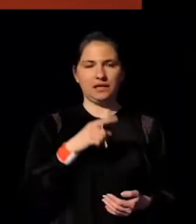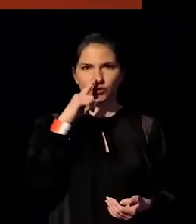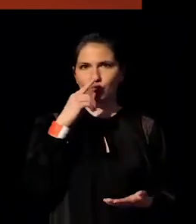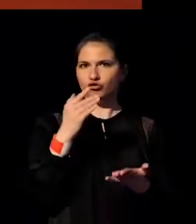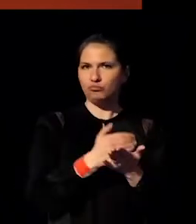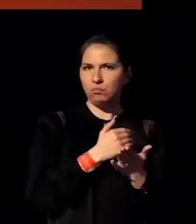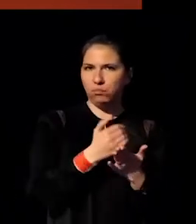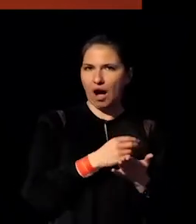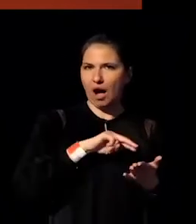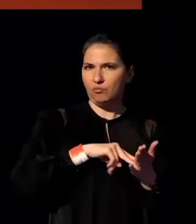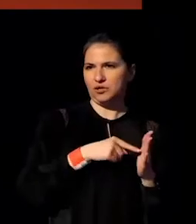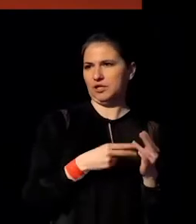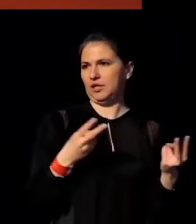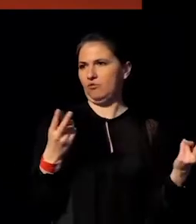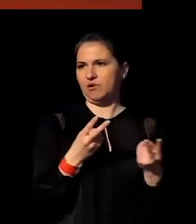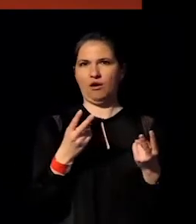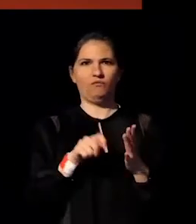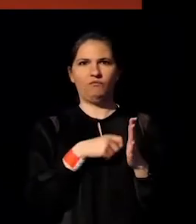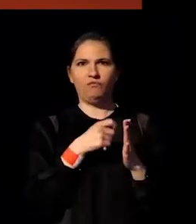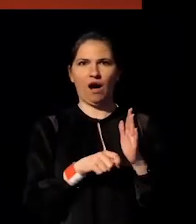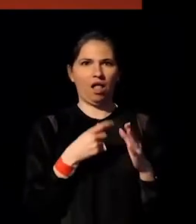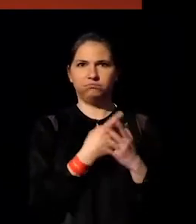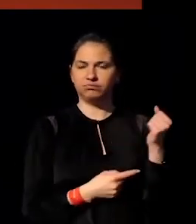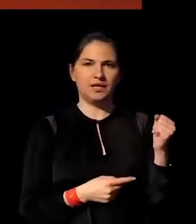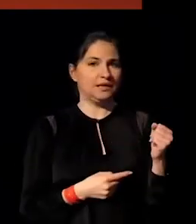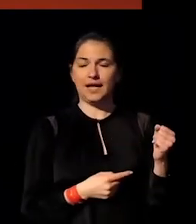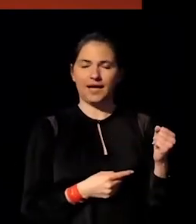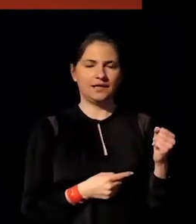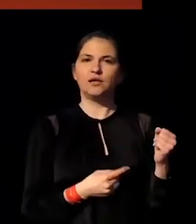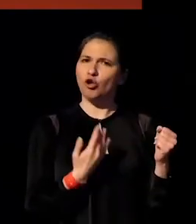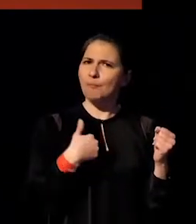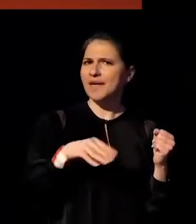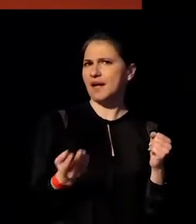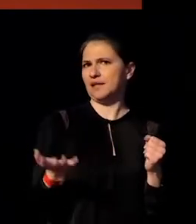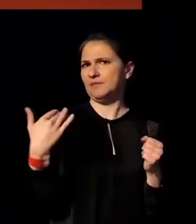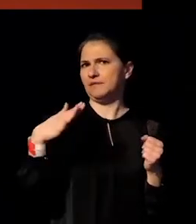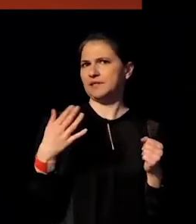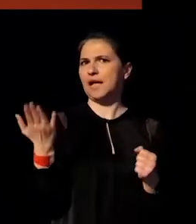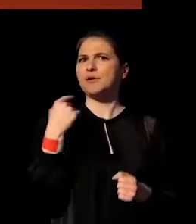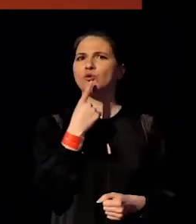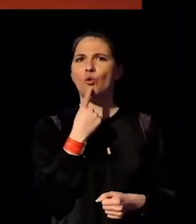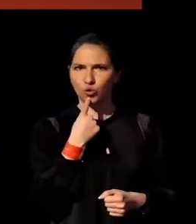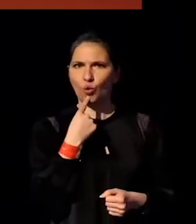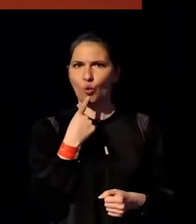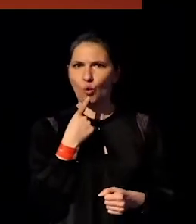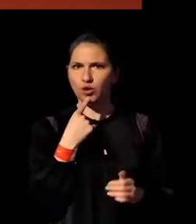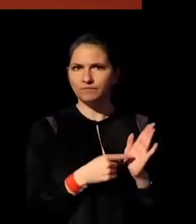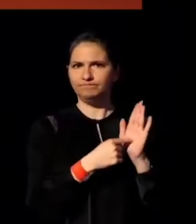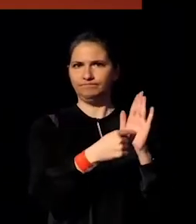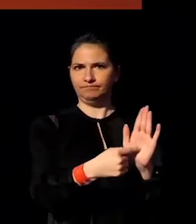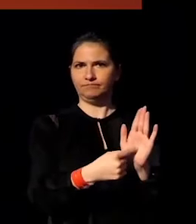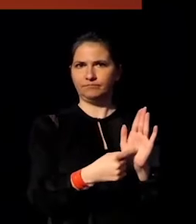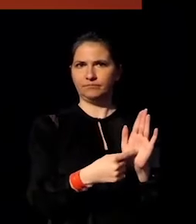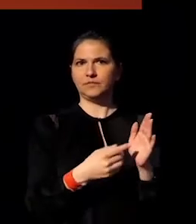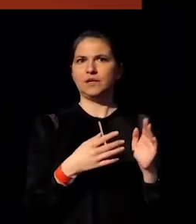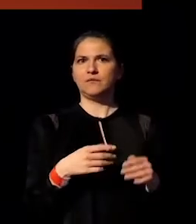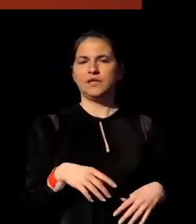Sparpolitik, GSW-Verkauf und Wahlniederlagen. Als wir angetreten sind, damals mit Rot-Rot, haben wir einen Schlusspunkt für